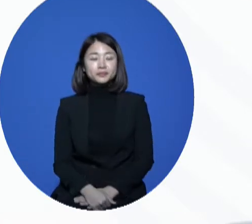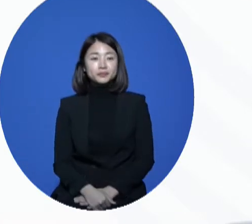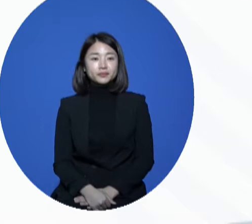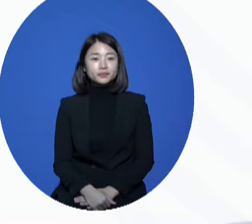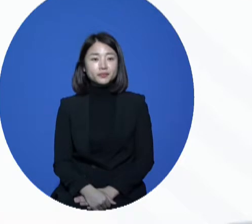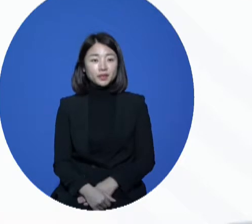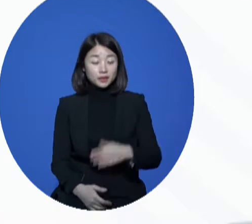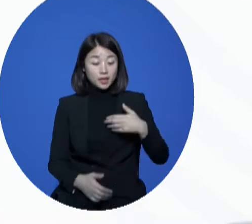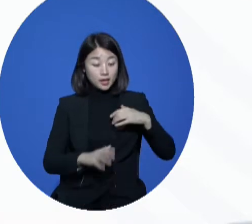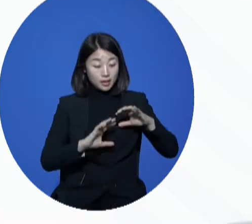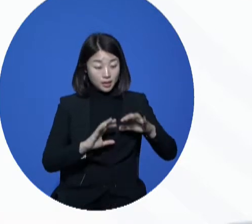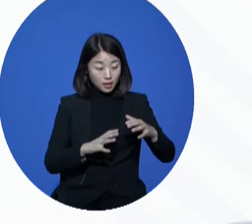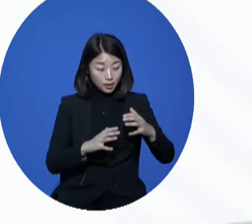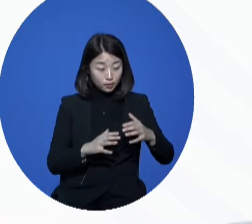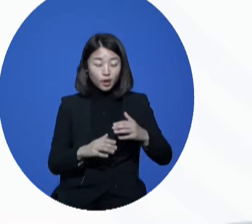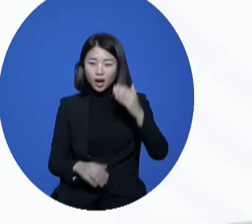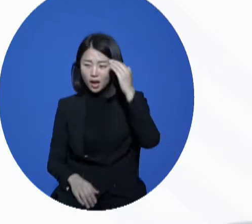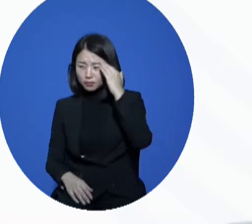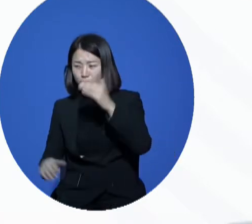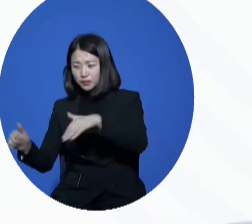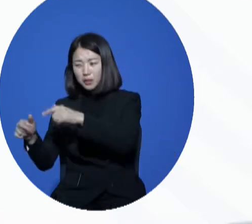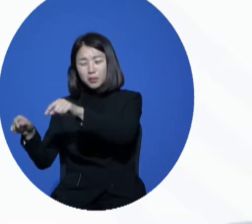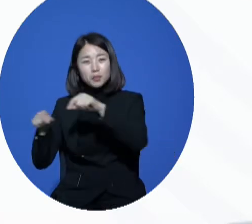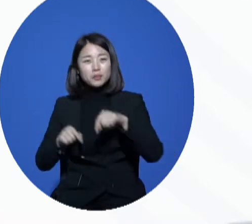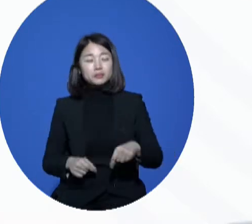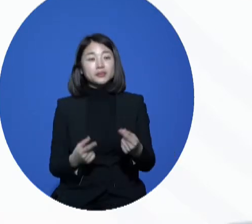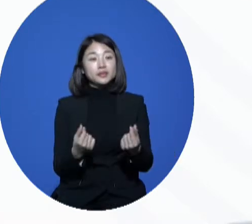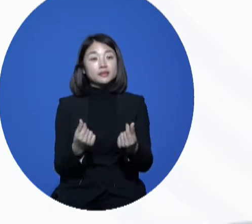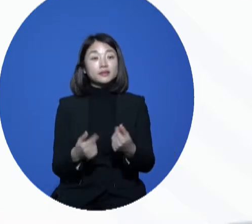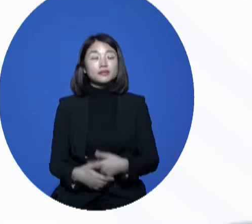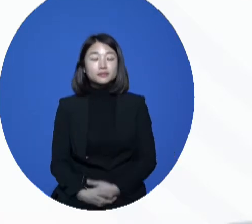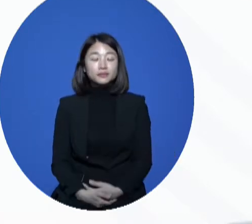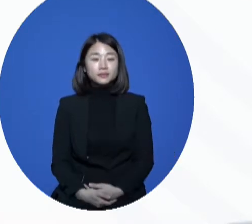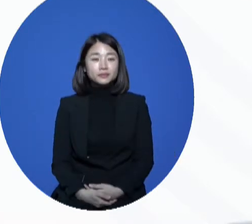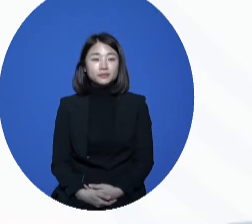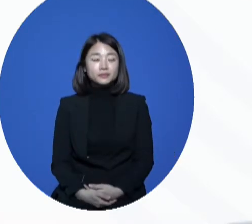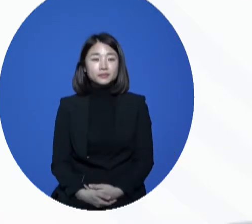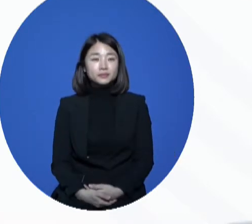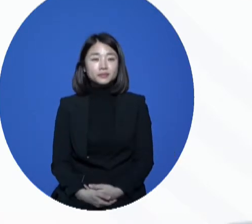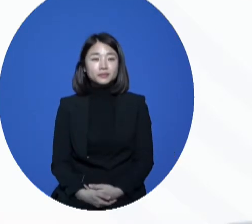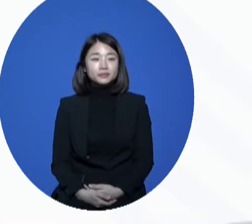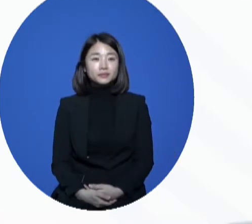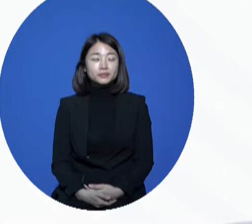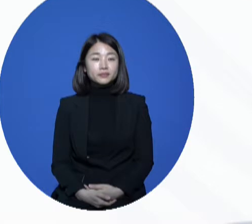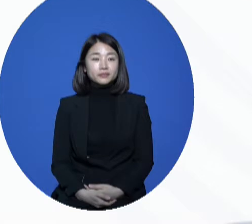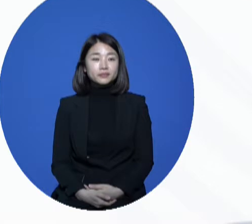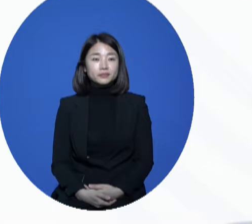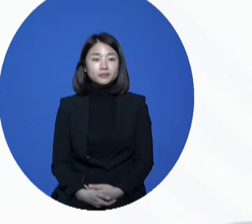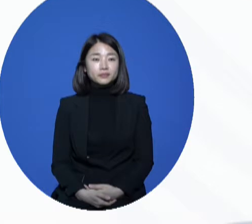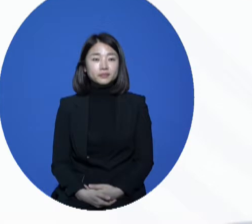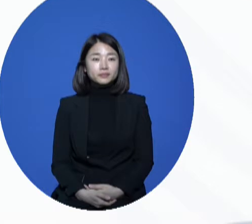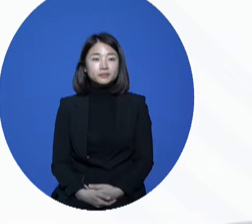때문에 핀란드도 마찬가지 상황이라고 할 수 있습니다. 그래서 이런 시설들이라는 것이